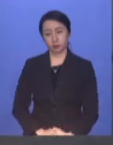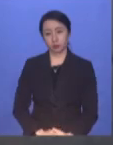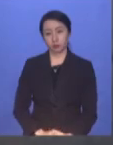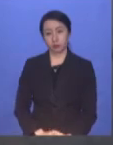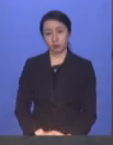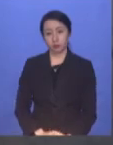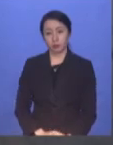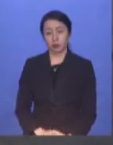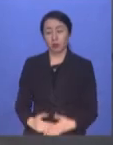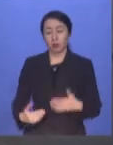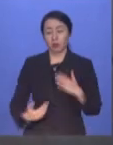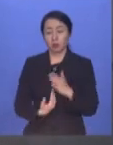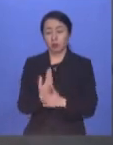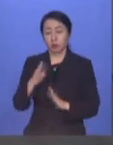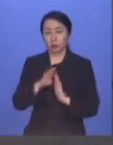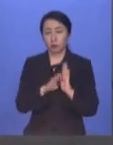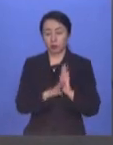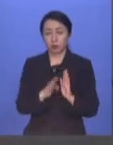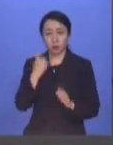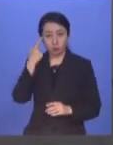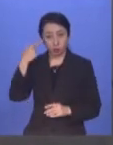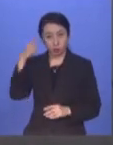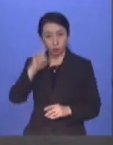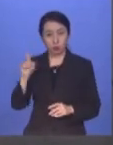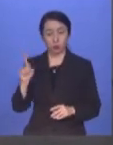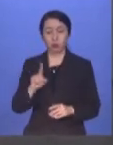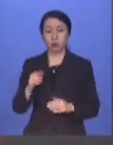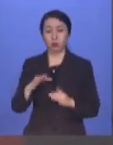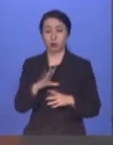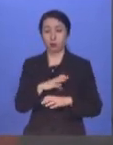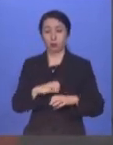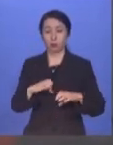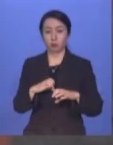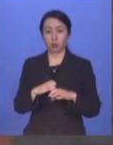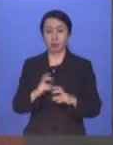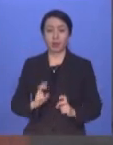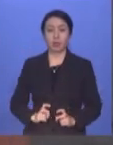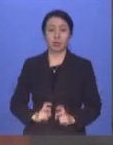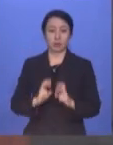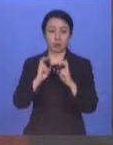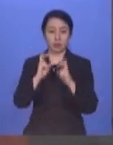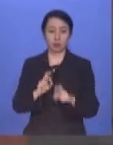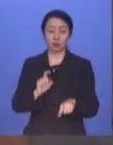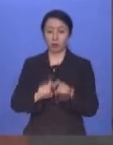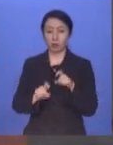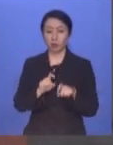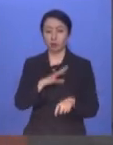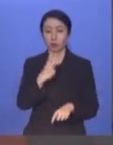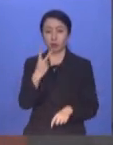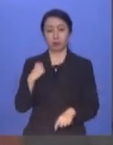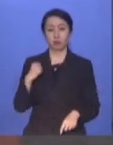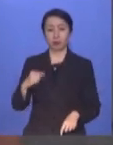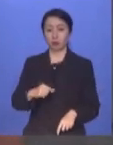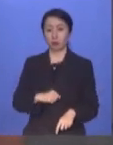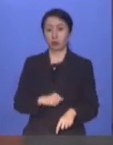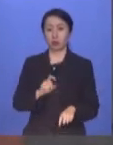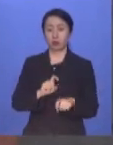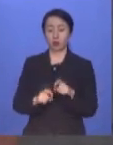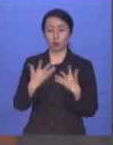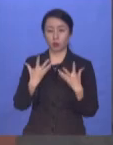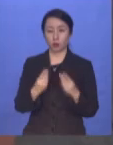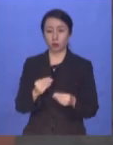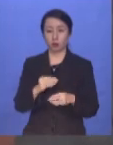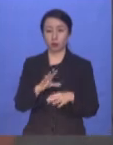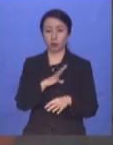что... Жаңа баспанамызды алғанда үйәлі толығымен аяқталмағанын білдік. Лифт тексерістен өтпеген, екі аптадай уақыт жарықсыз отырған